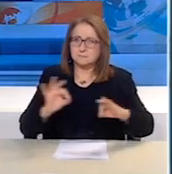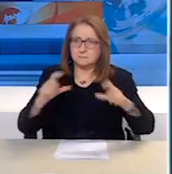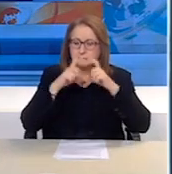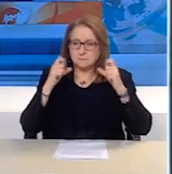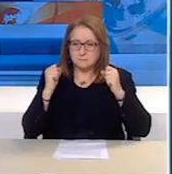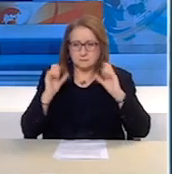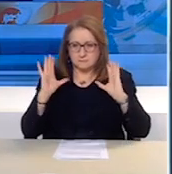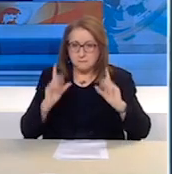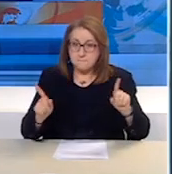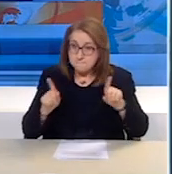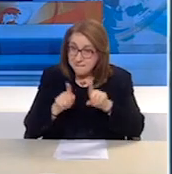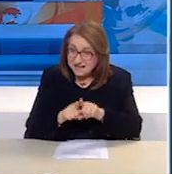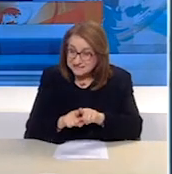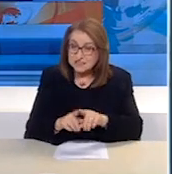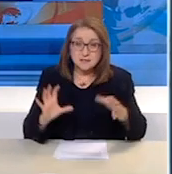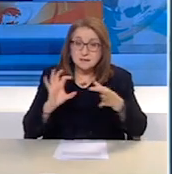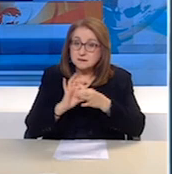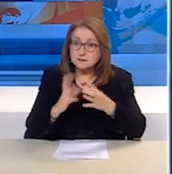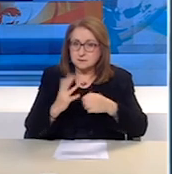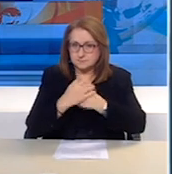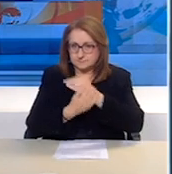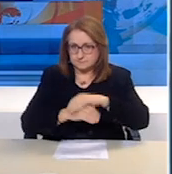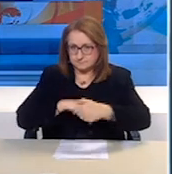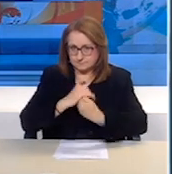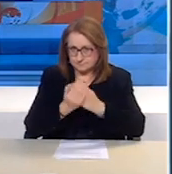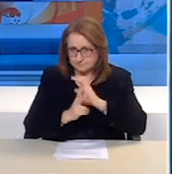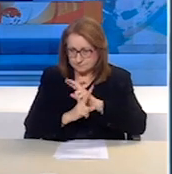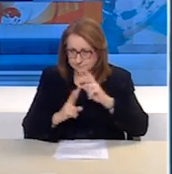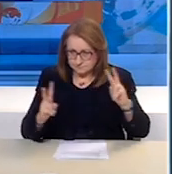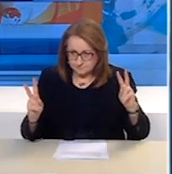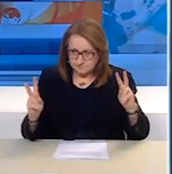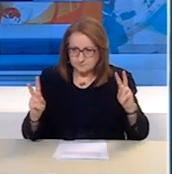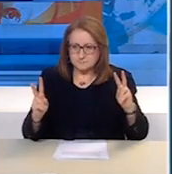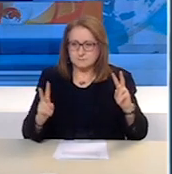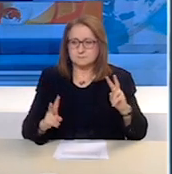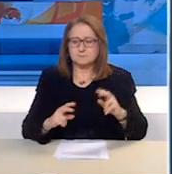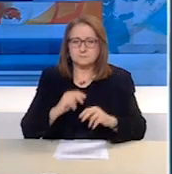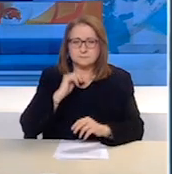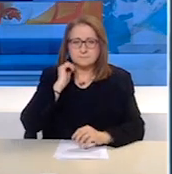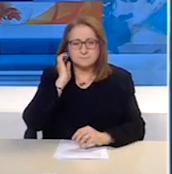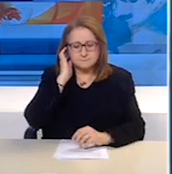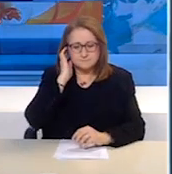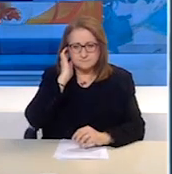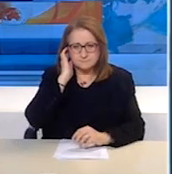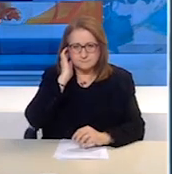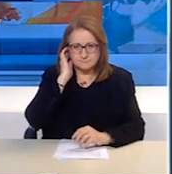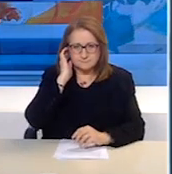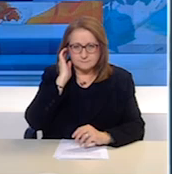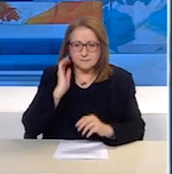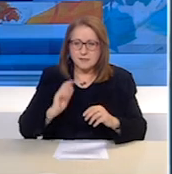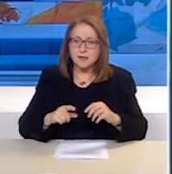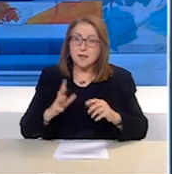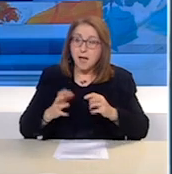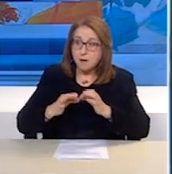την προσεκτική υγιεινή των χεριών ή δυνατόν την παρουσία ενός αντισηπτικού πάντοτε στην τσέπη μας, την τήρηση